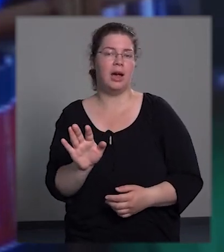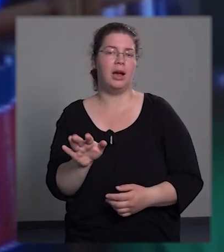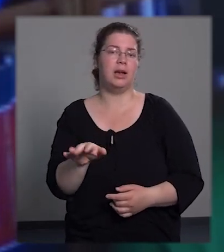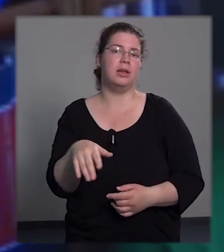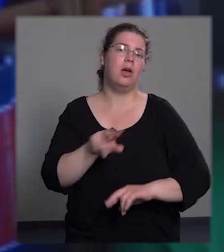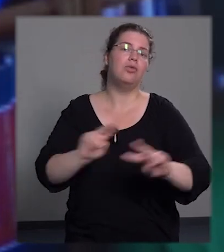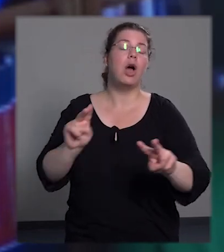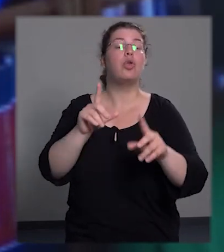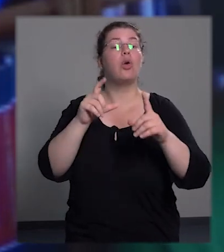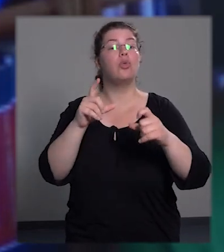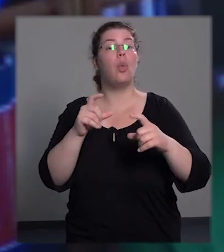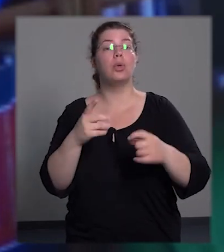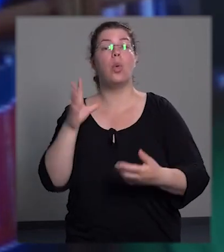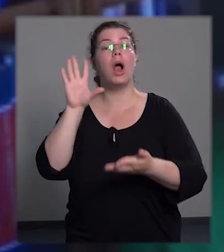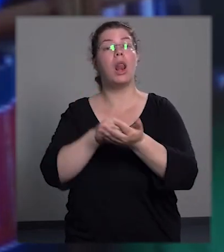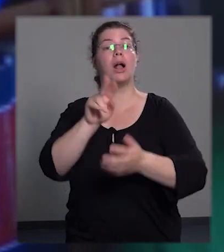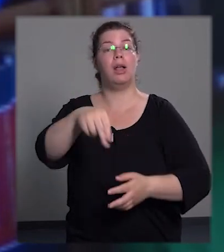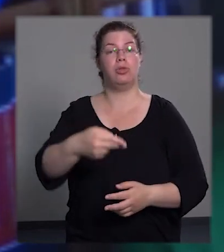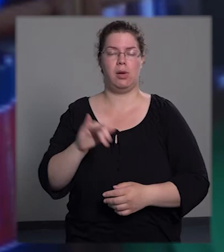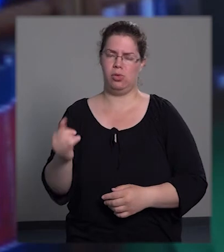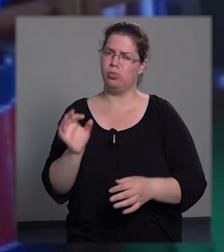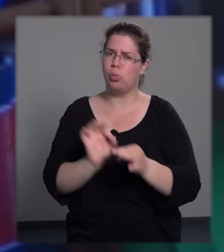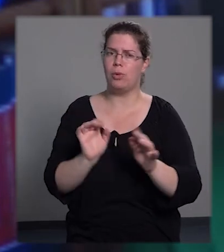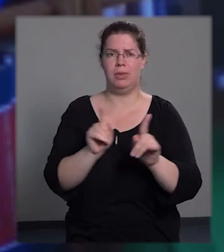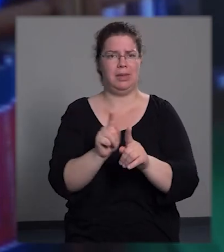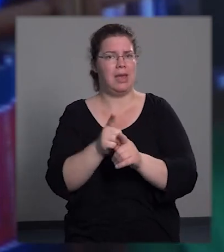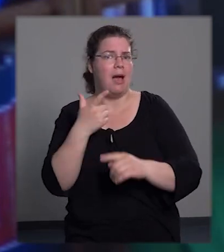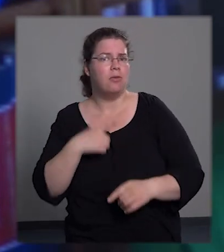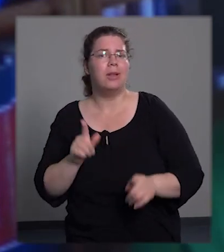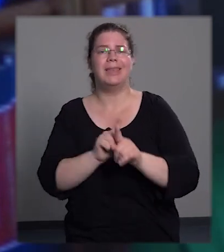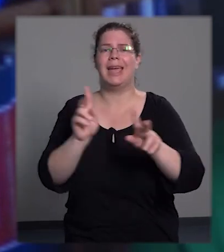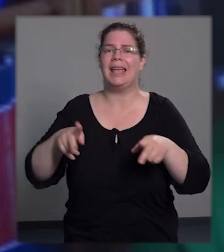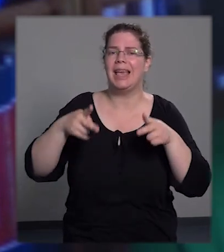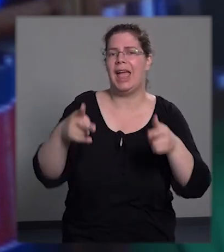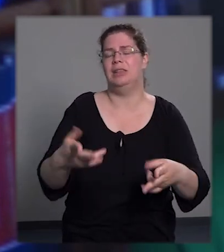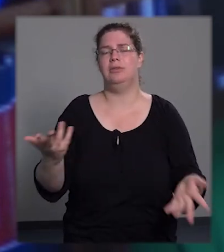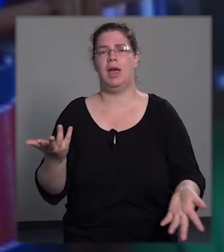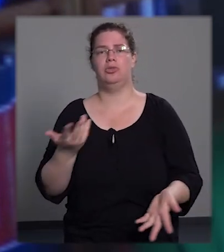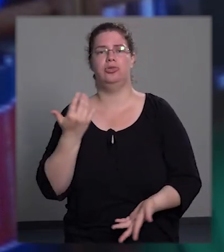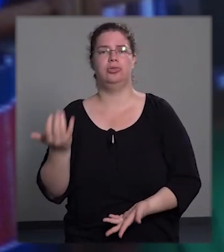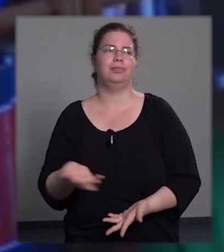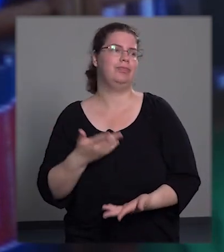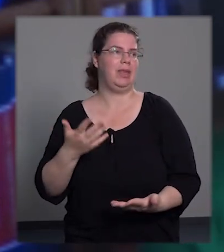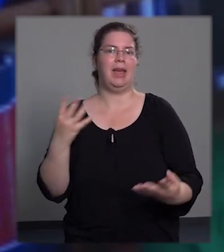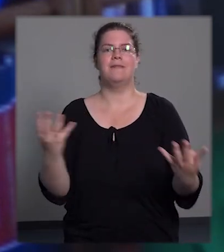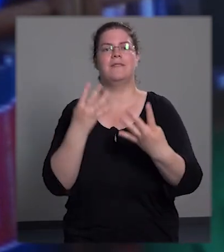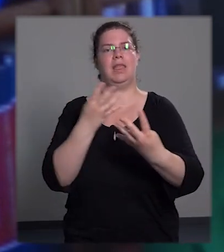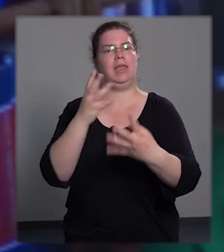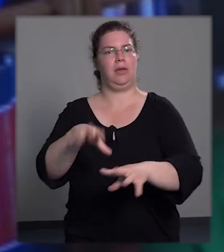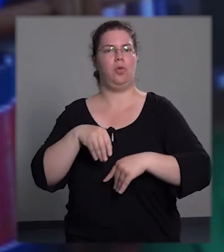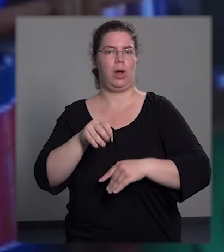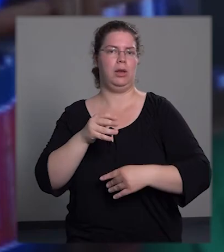vannak fotók a lakásáról is, és az is pont ugyanilyen volt, ugyanilyen kedves, ilyen vendégfogadó,